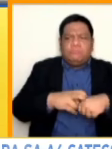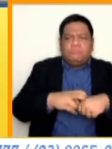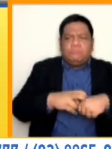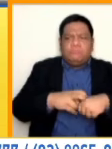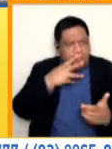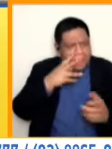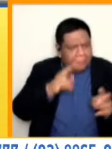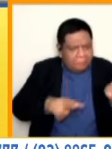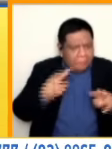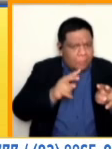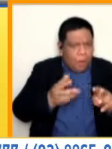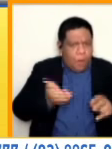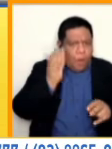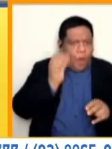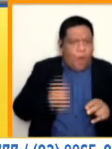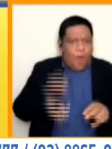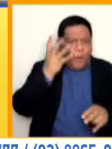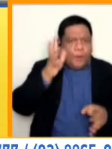napinsala.